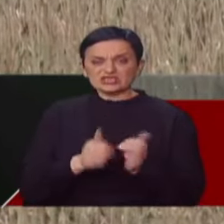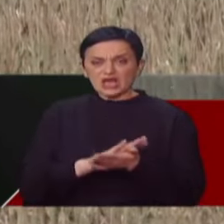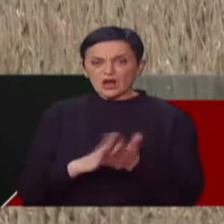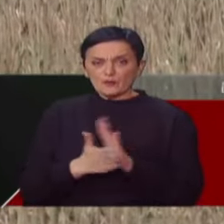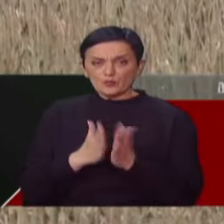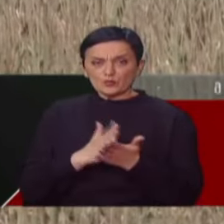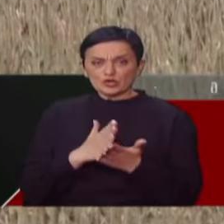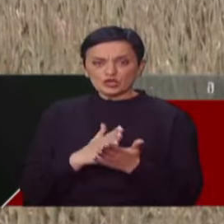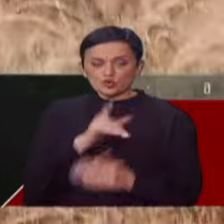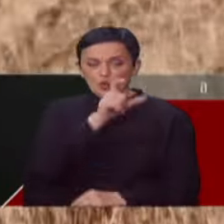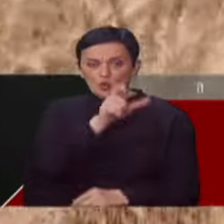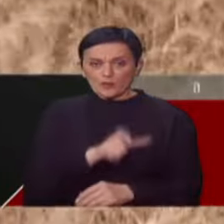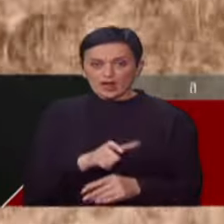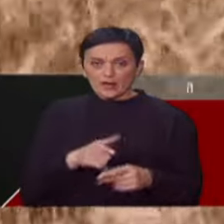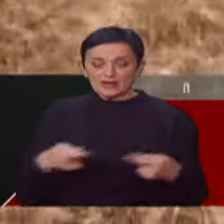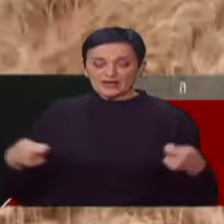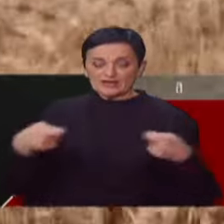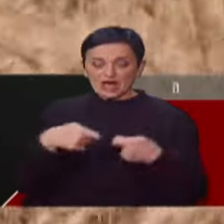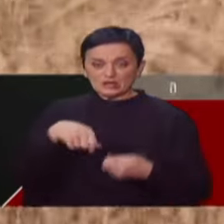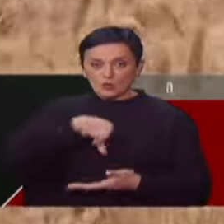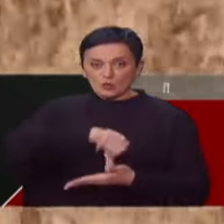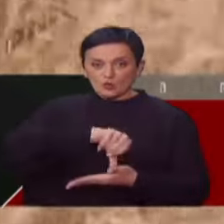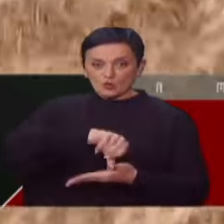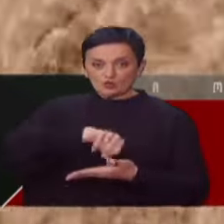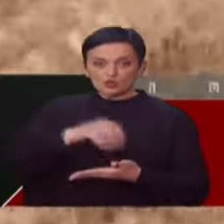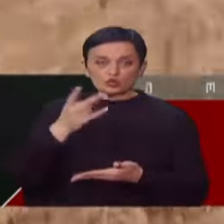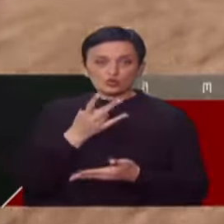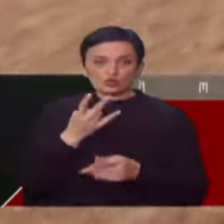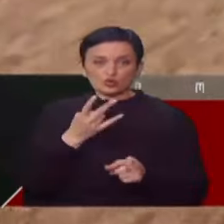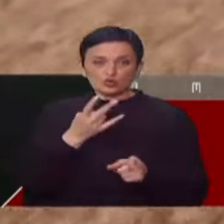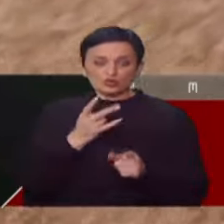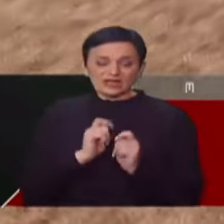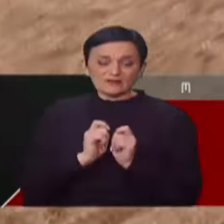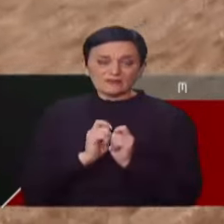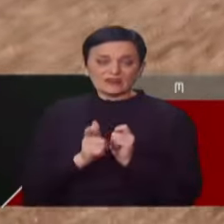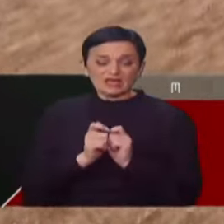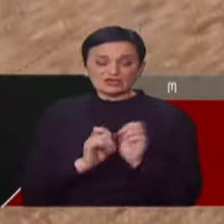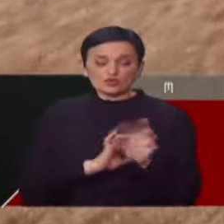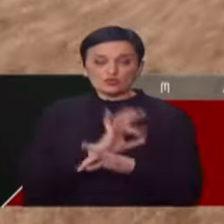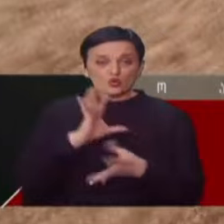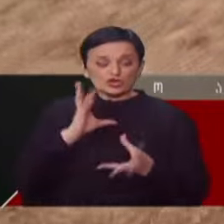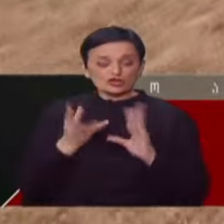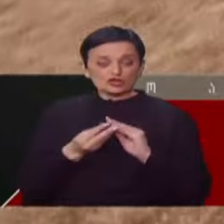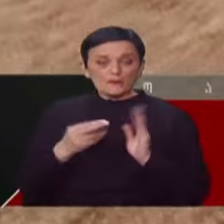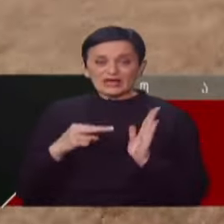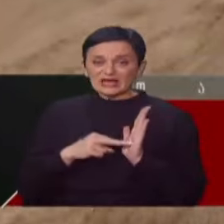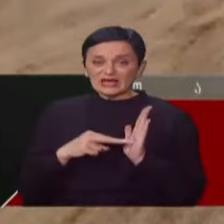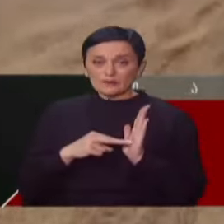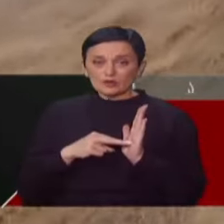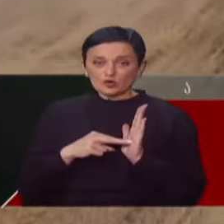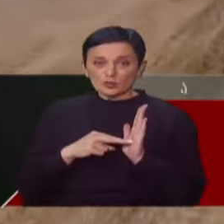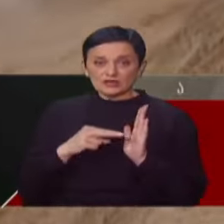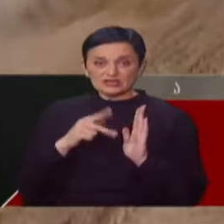წარმოადგენს ბენეფიციარის თანამონაწილეობა, რომელიც უნდა შეადგენდეს დასაფინანსებელი პროექტის ჯამური ღირებულების